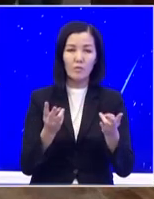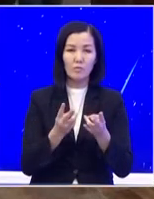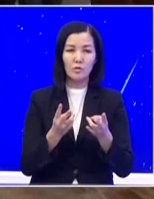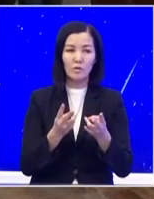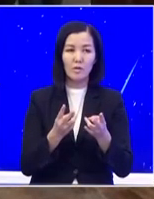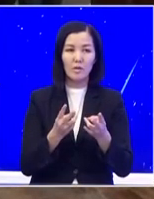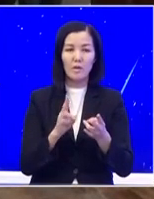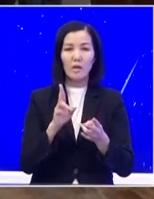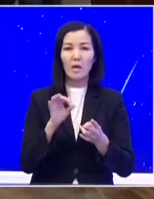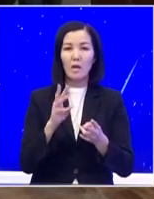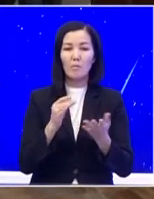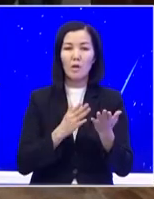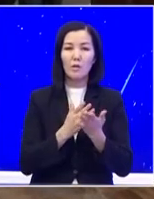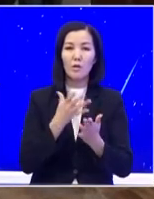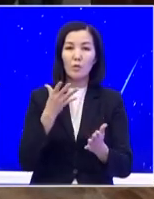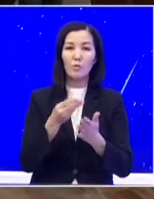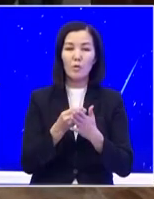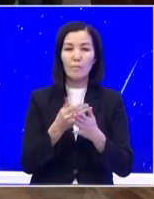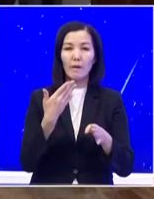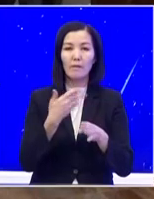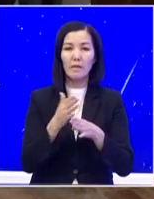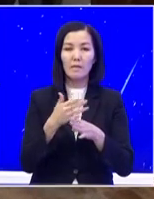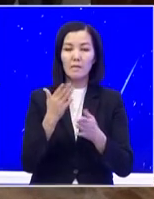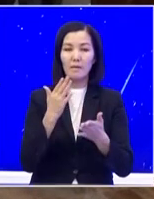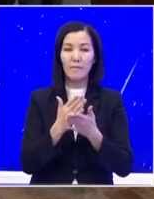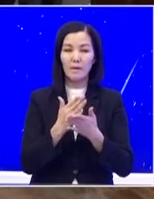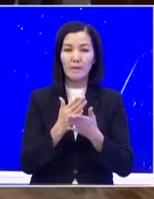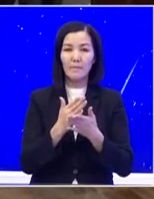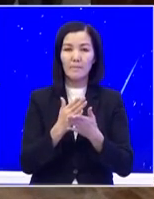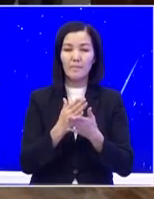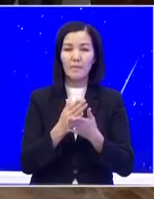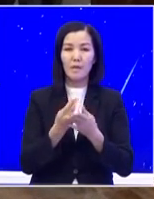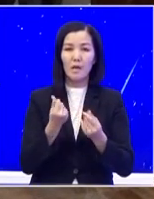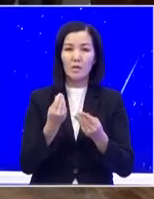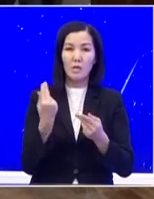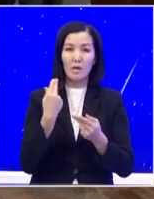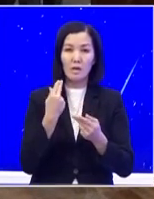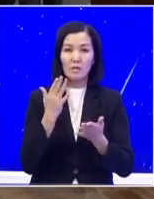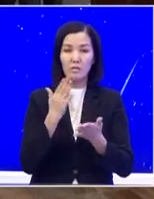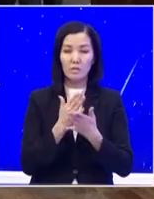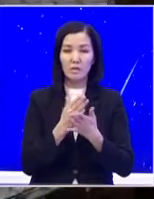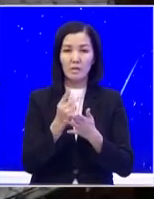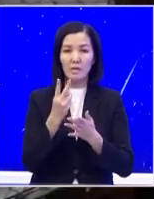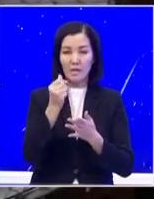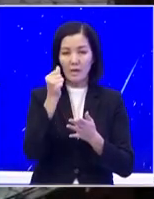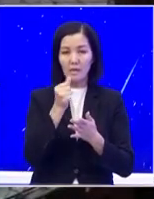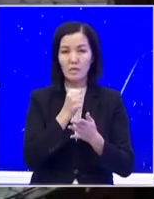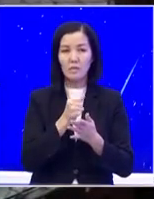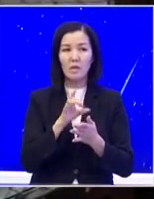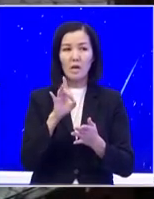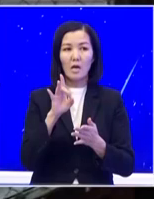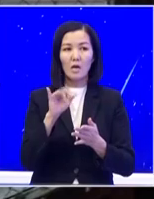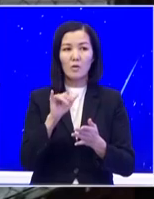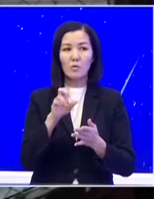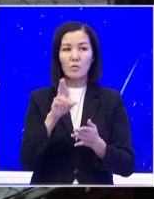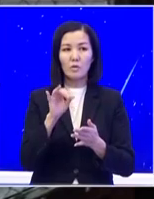Коммуналдық төлемдер бар. Оның басындағы несиенің төлемдері бар. Оның бәрі біраз жиналып қалды осы екі айдың ішінде. Ал Рустам Молда